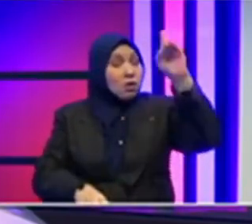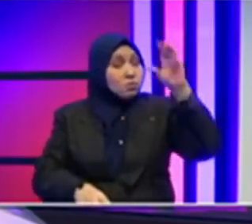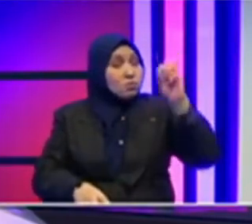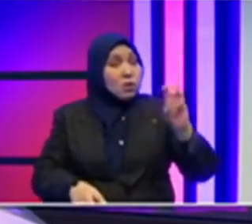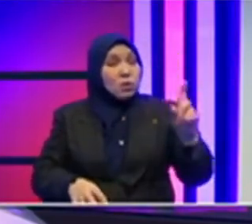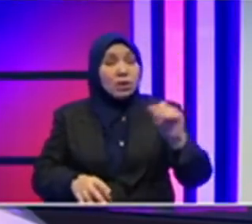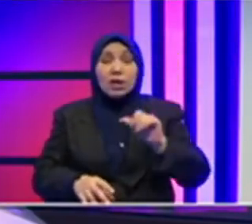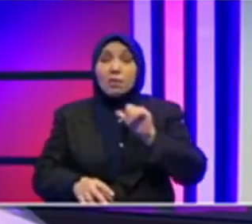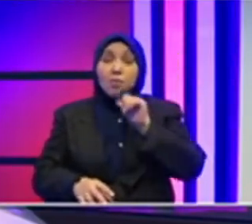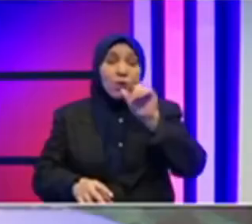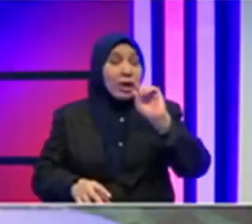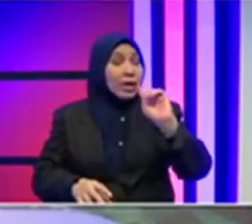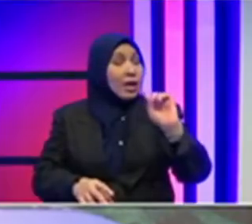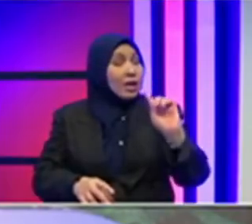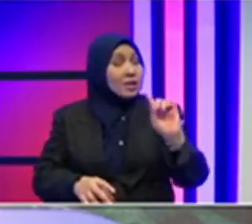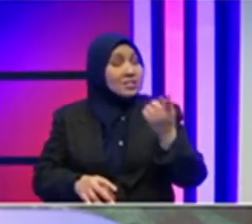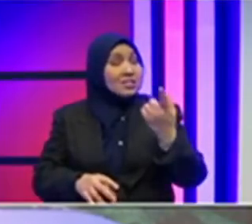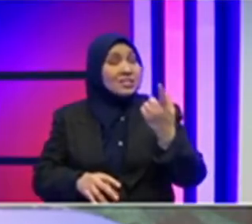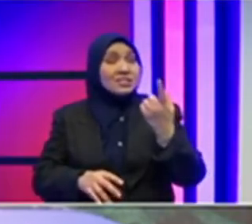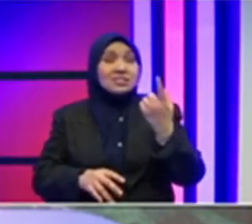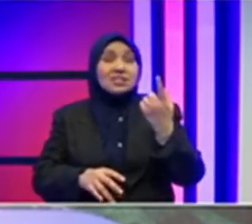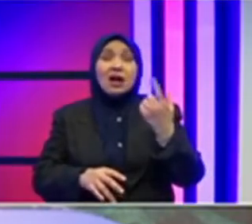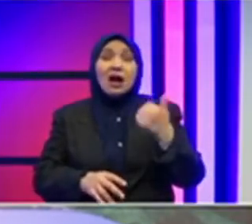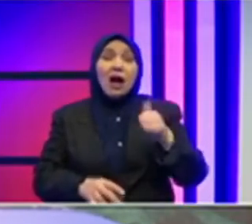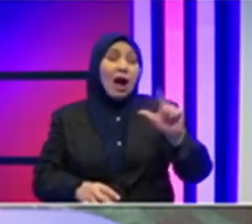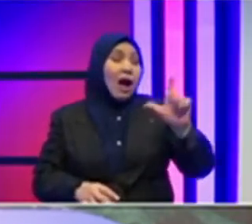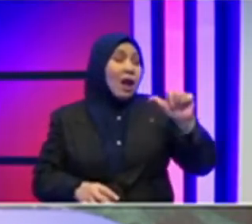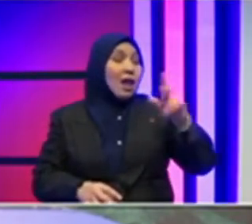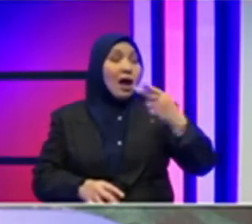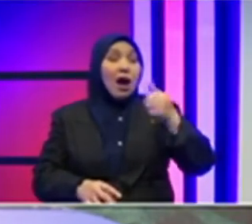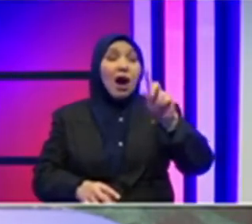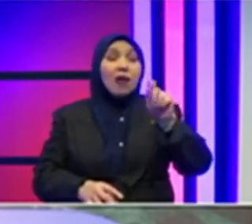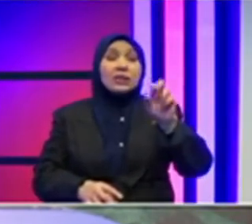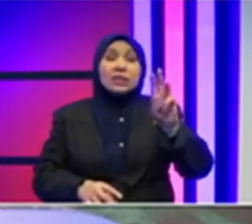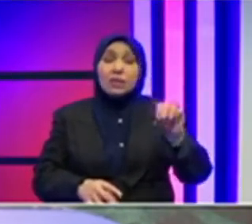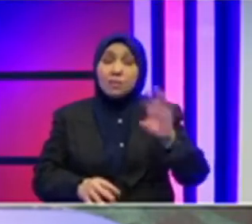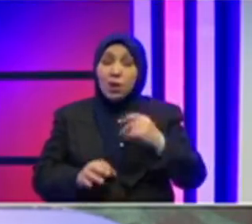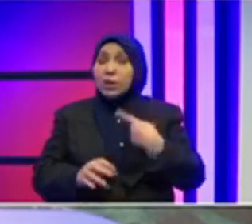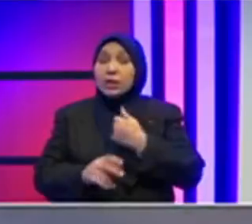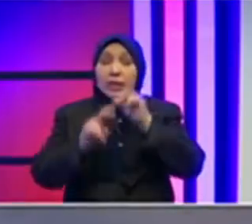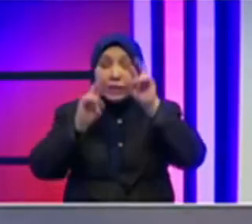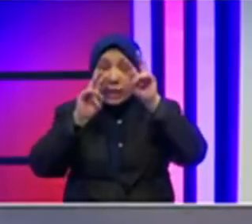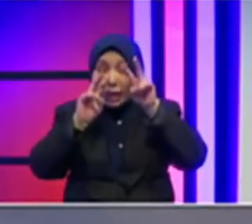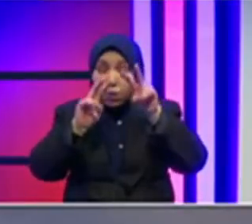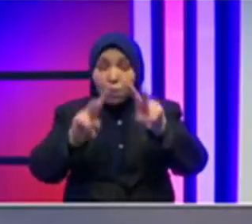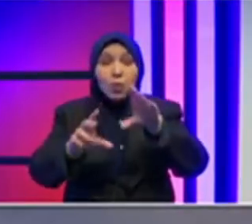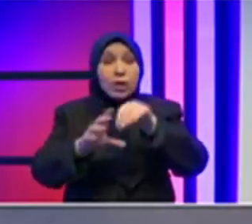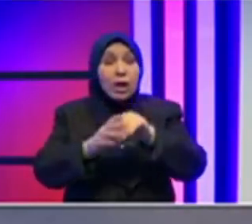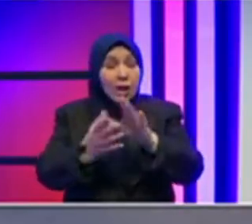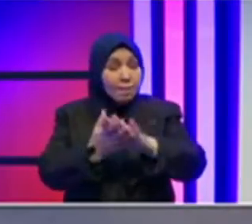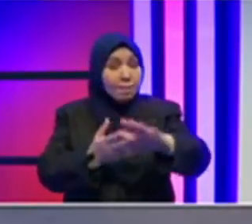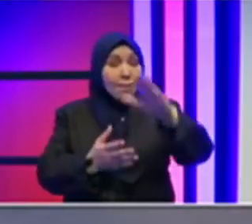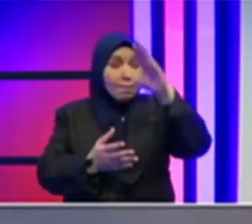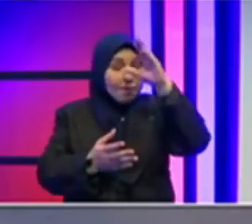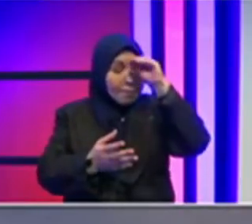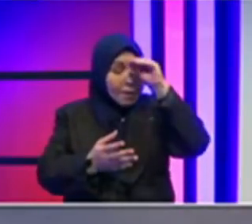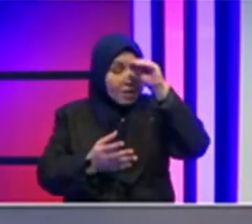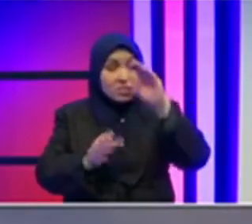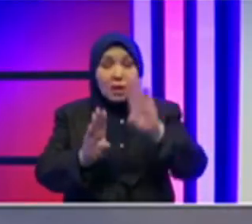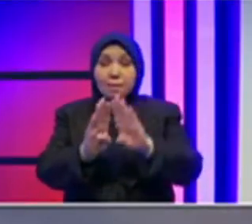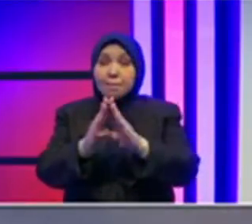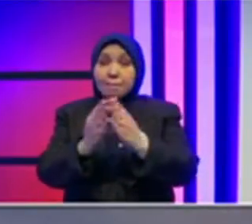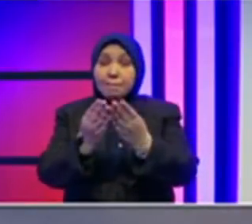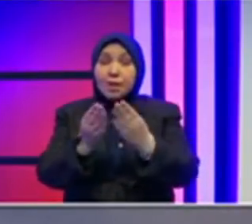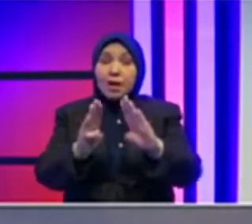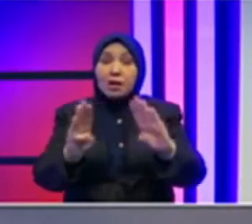istilahnya ala harfin, Ustaz, ya. Ala harfin ini kalau kita tengok pun, kalau dalam belajar luar, Ustaz, ya, bahasa